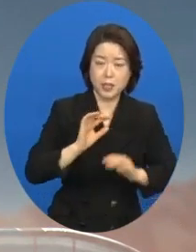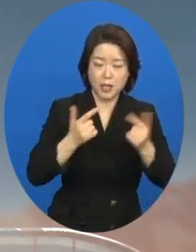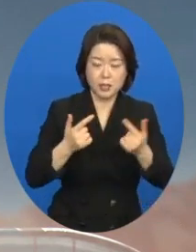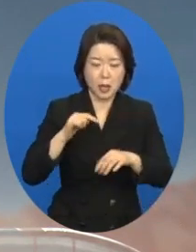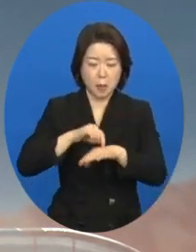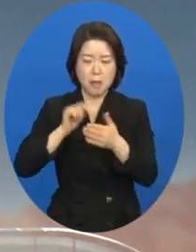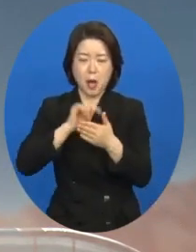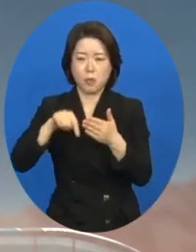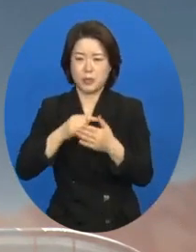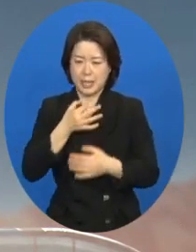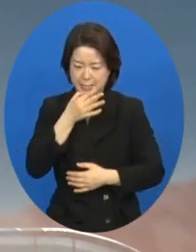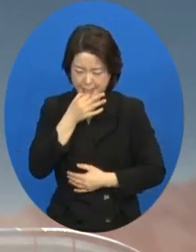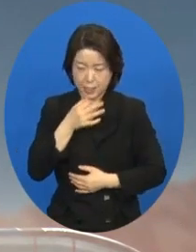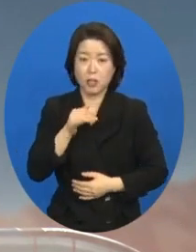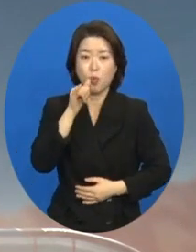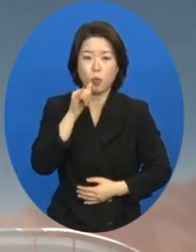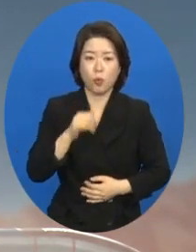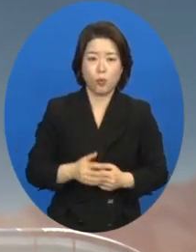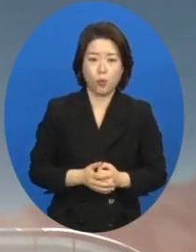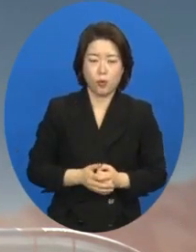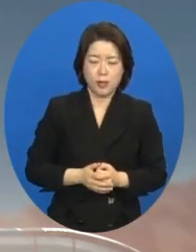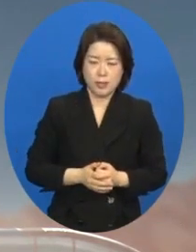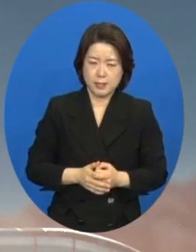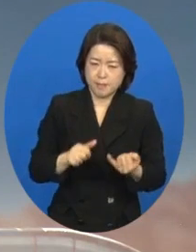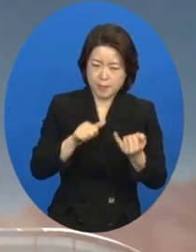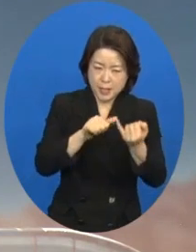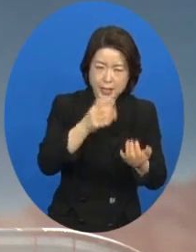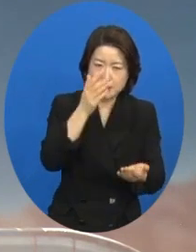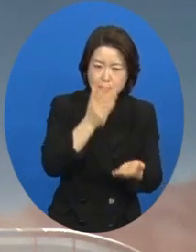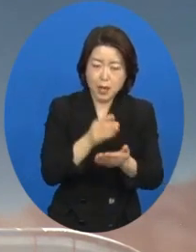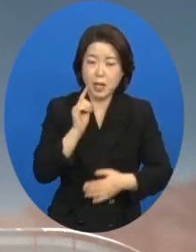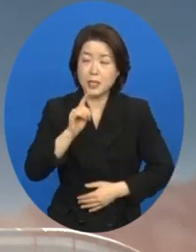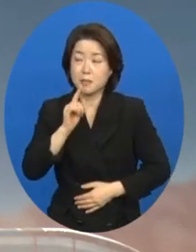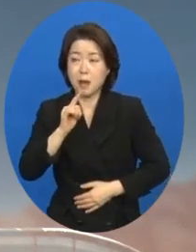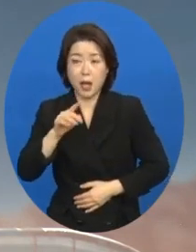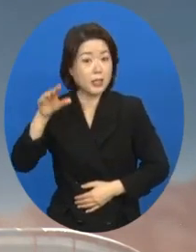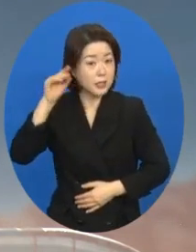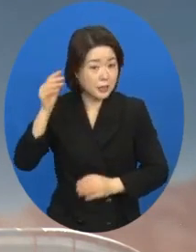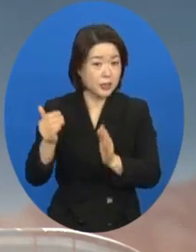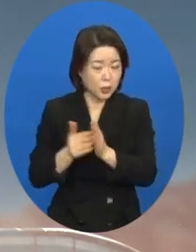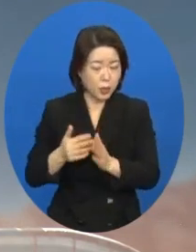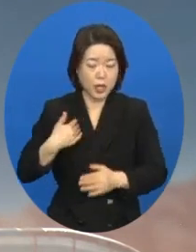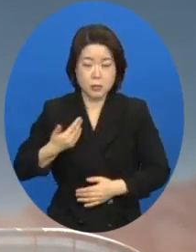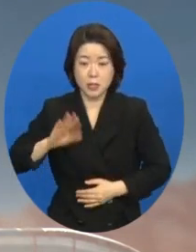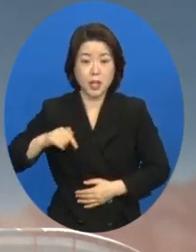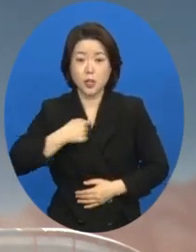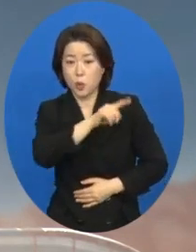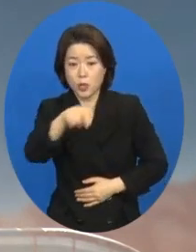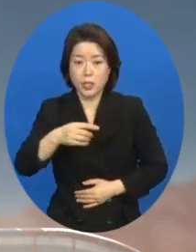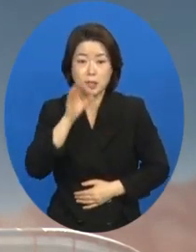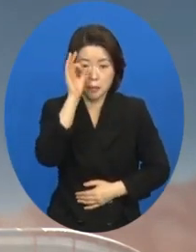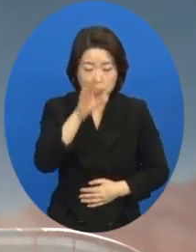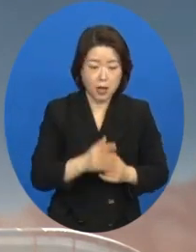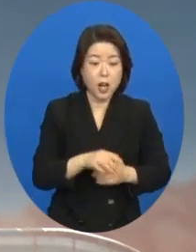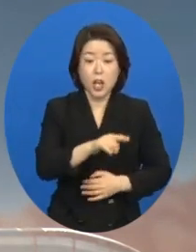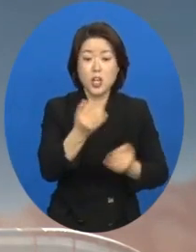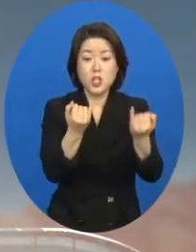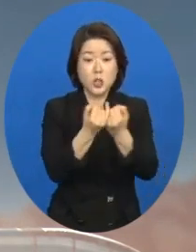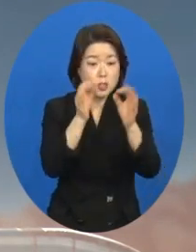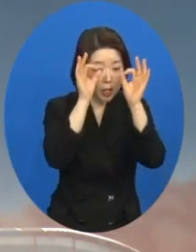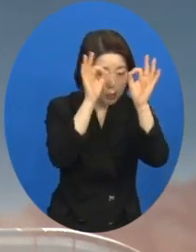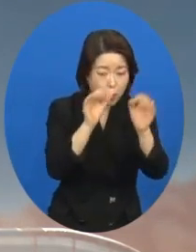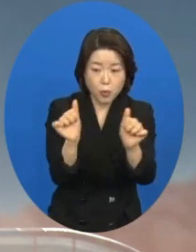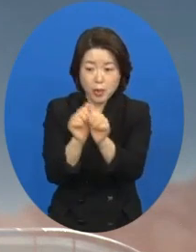있어요. 마태복음 5장 27절에 가늠하지 말아라 말한 것을 너희는 들었다. 그러나 난 너희에게 말한다. 여자를 보고 남자를